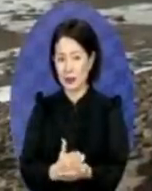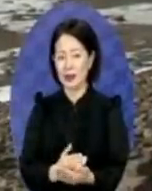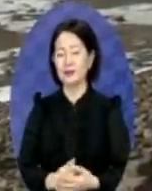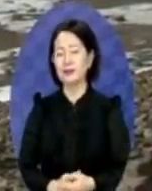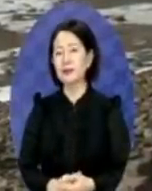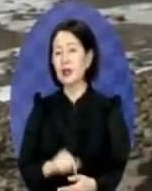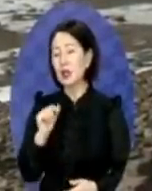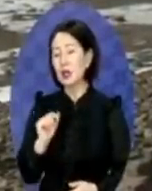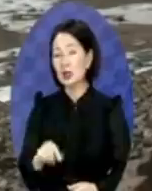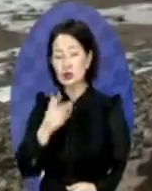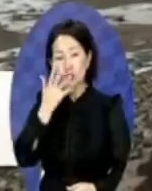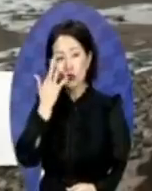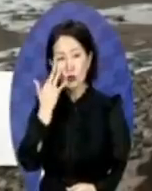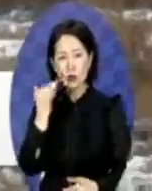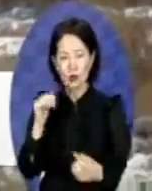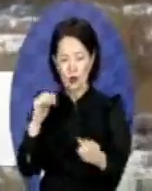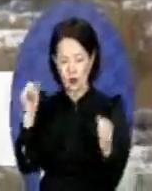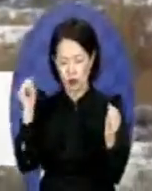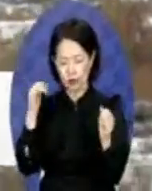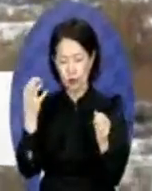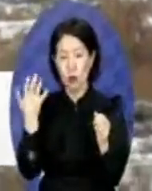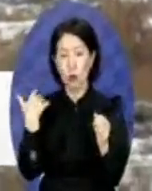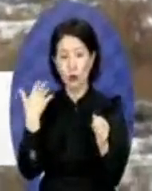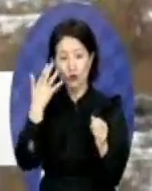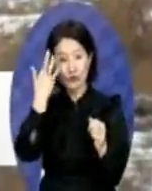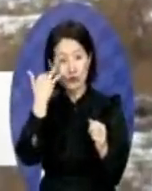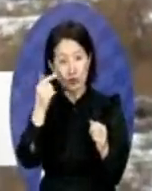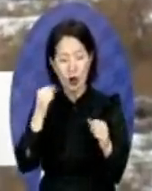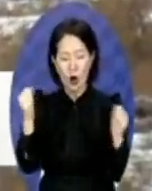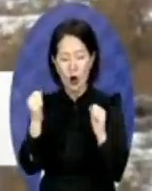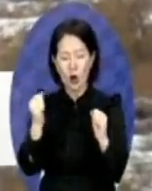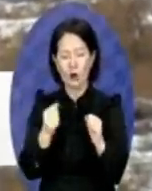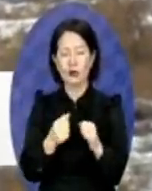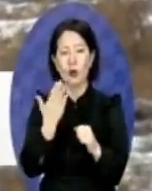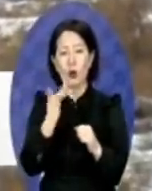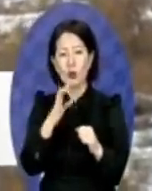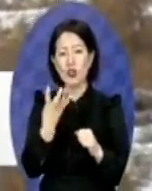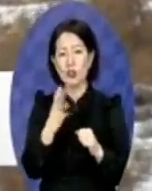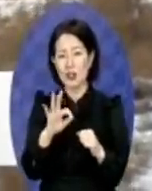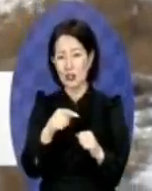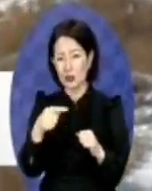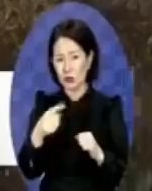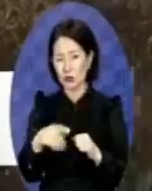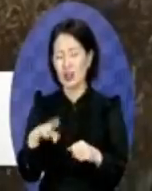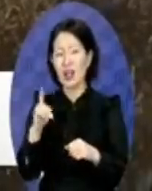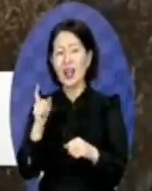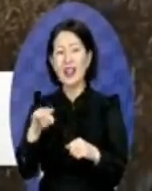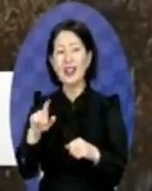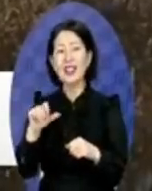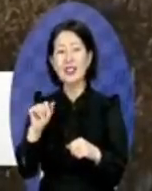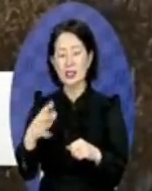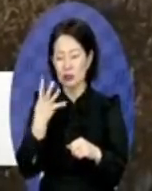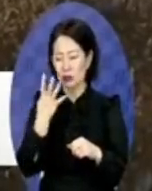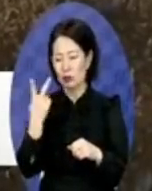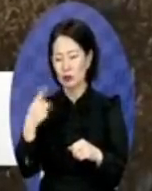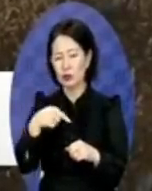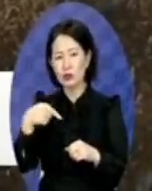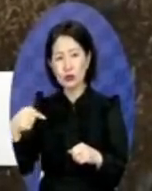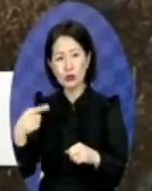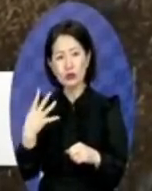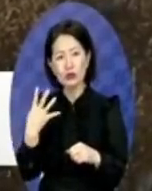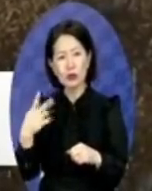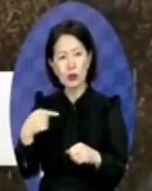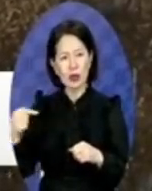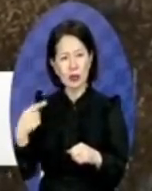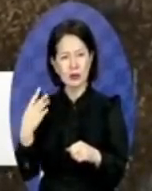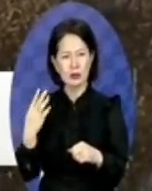Ойрын хугацаанд шөндөө их хүйтэн хонж байгаа. Тухайлбал Ус аймагт 40 хэм, Эдэр тис голын хөндид 42-47 хэм хүртэл хүйтэрч байна. Энэ